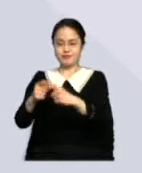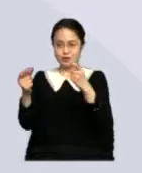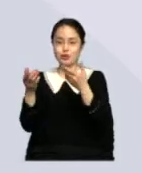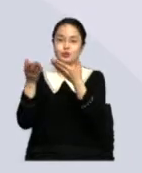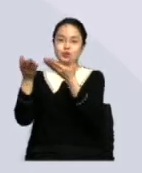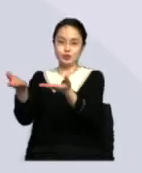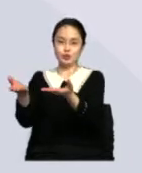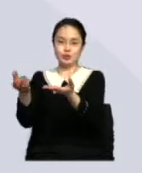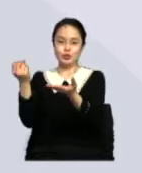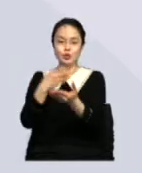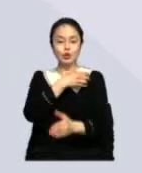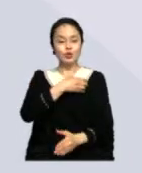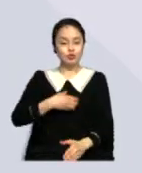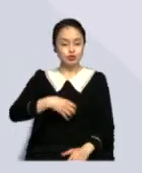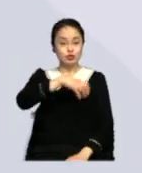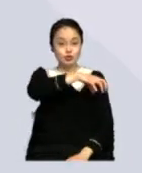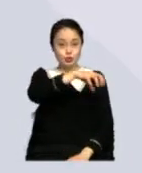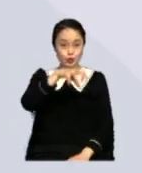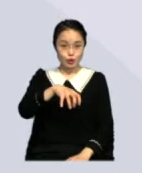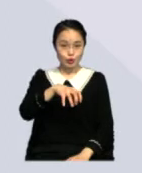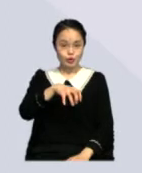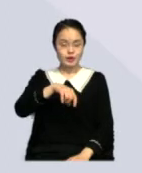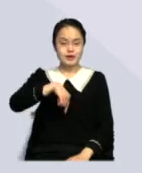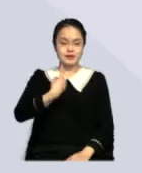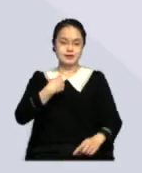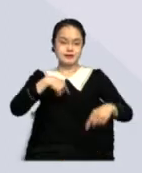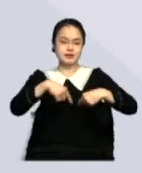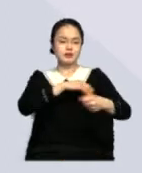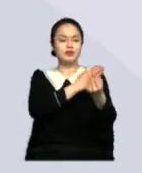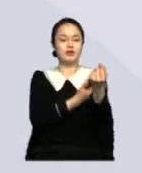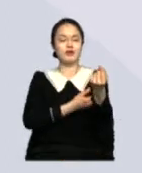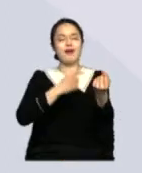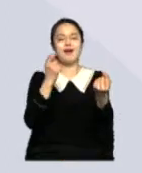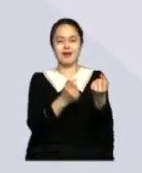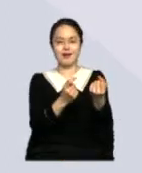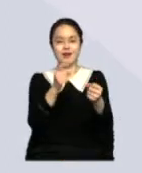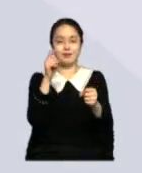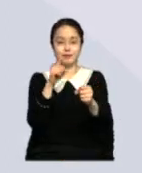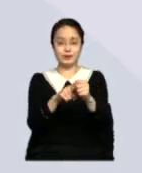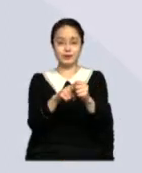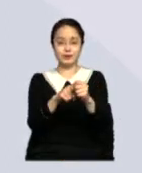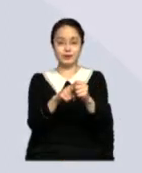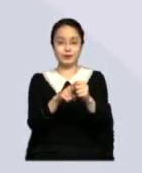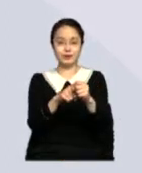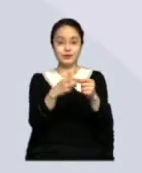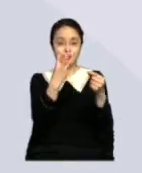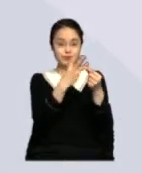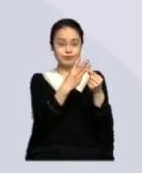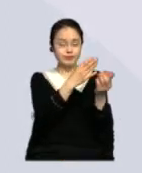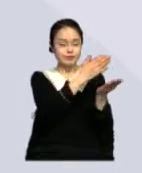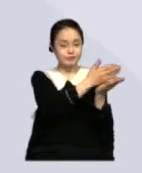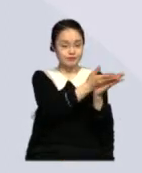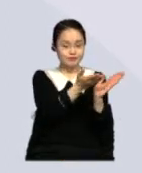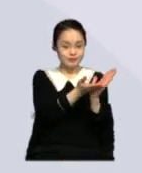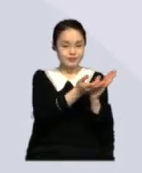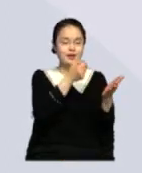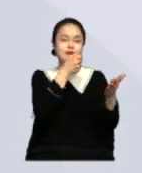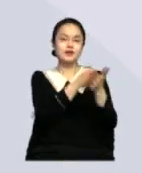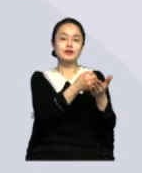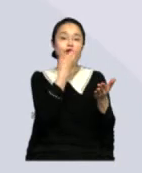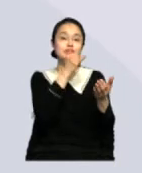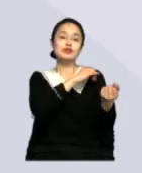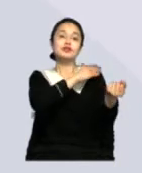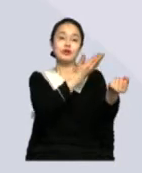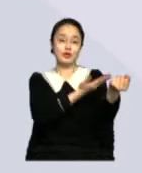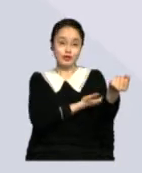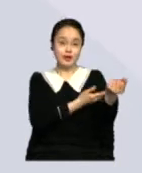동의 지원 체계를 구축해 주민 자치 역량을 강화하는 방안입니다. 또 분과별로 결정 권한을 부여해 주민